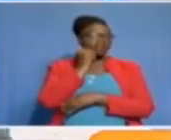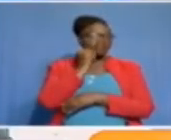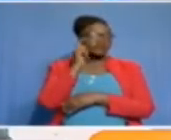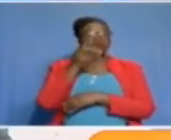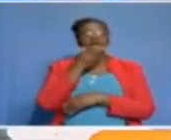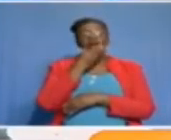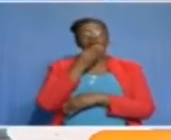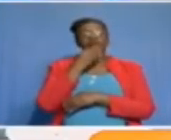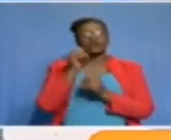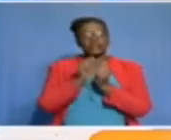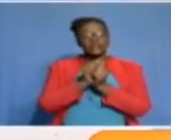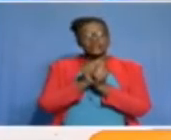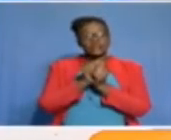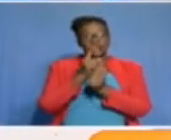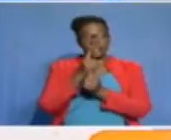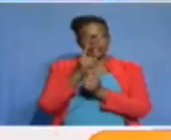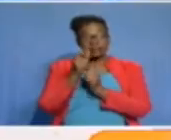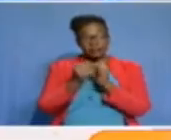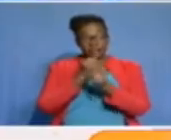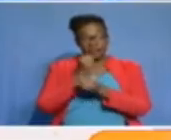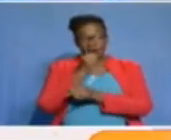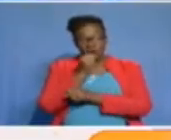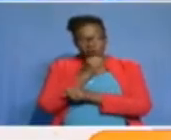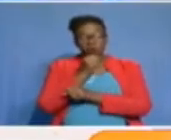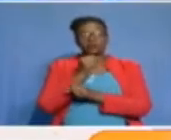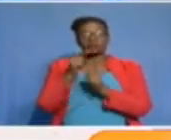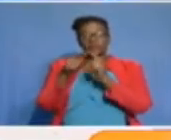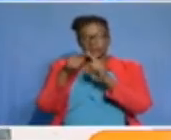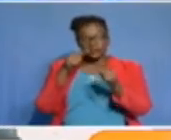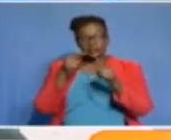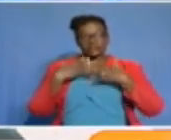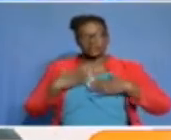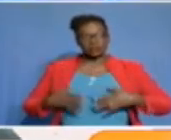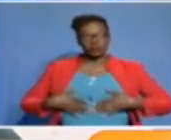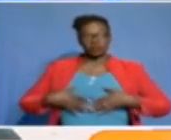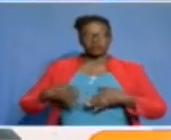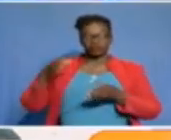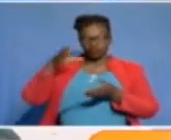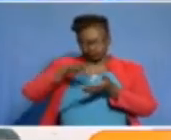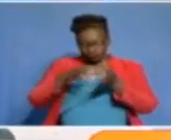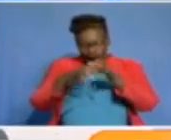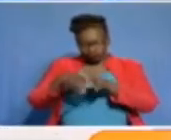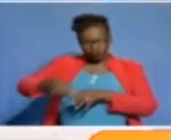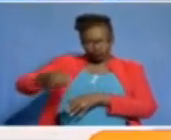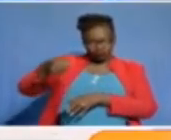miaka 11 aliyeuliwa na mwili wake kutiwa ndani ya gunia karibu na kwao.